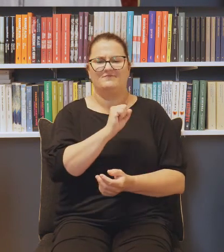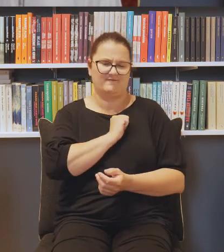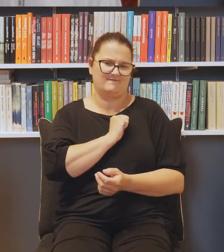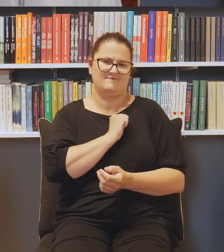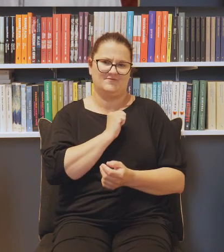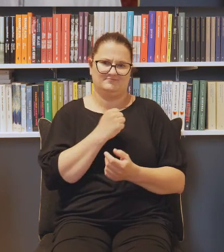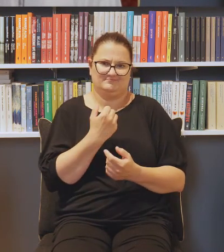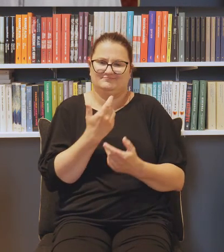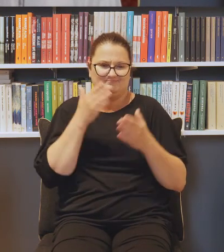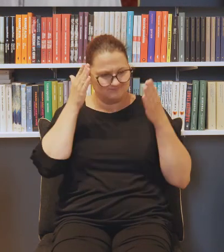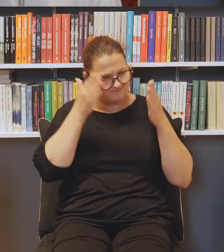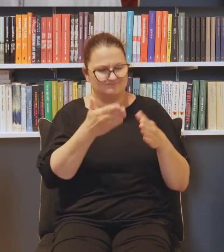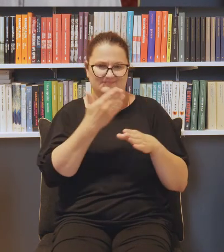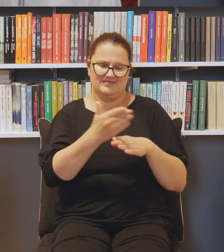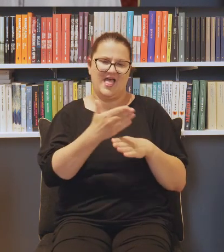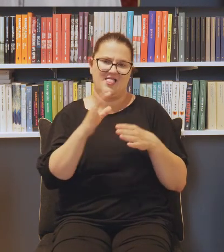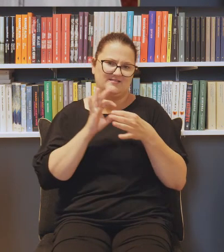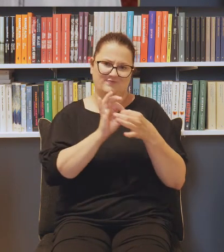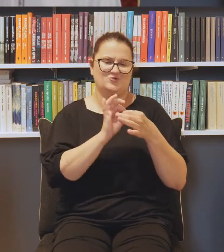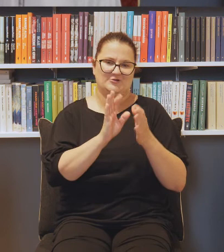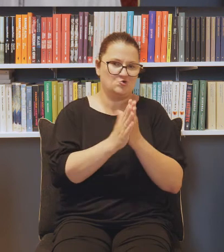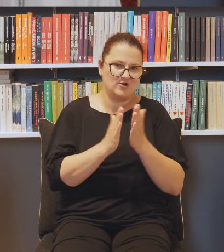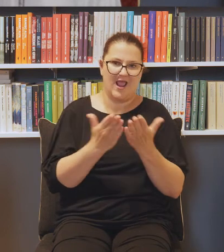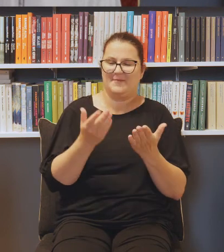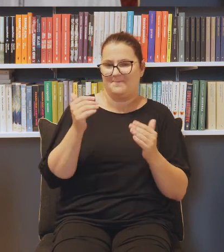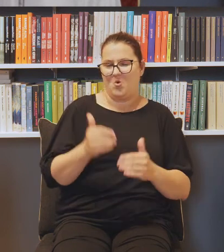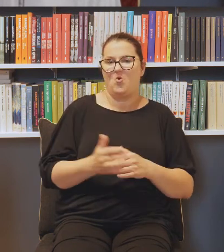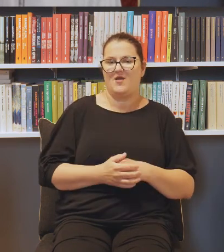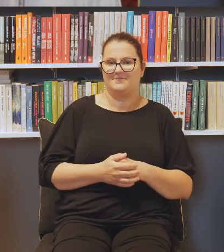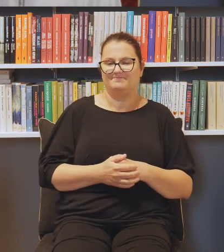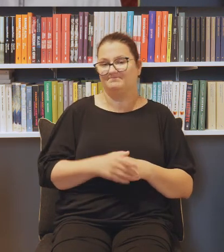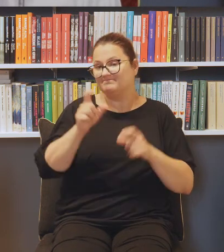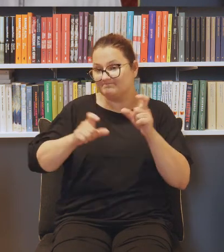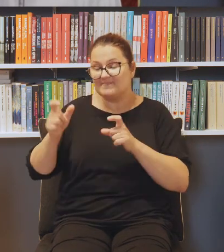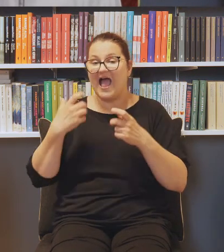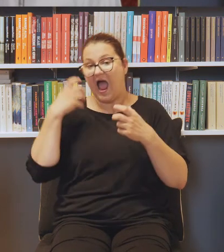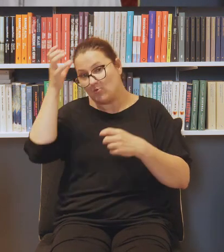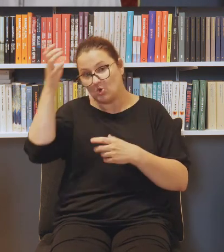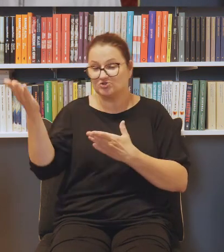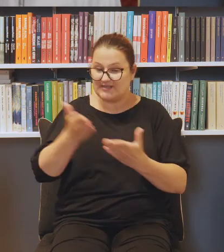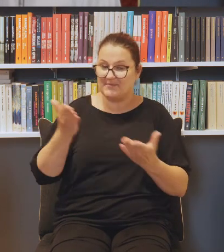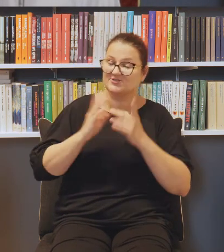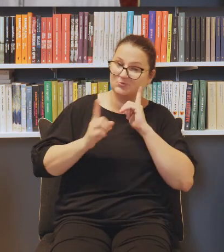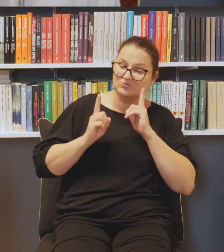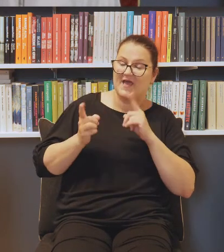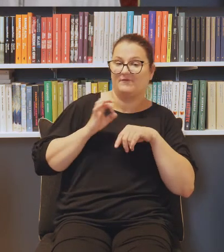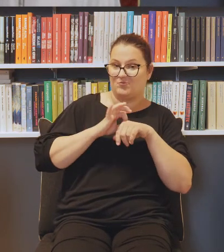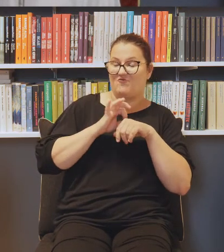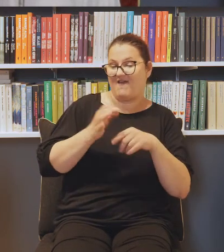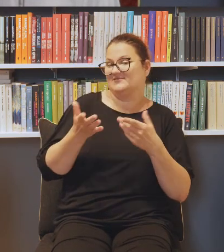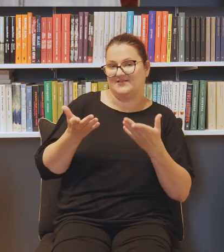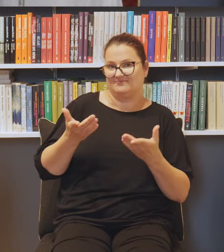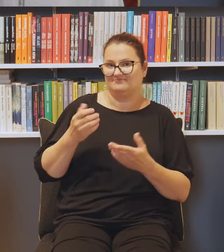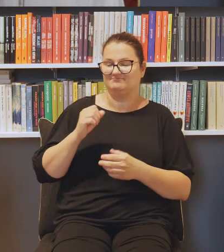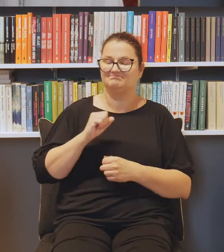mogę zajmować w jakimś stopniu, chociaż też z autorami rozmawiam. Ale rzeczywiście przy takiej